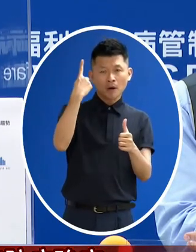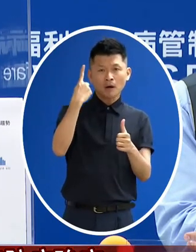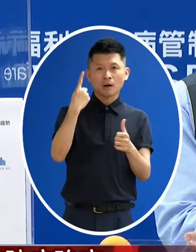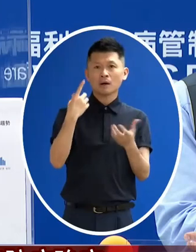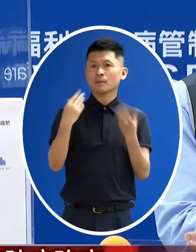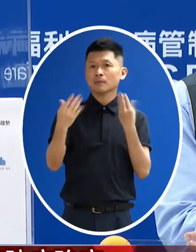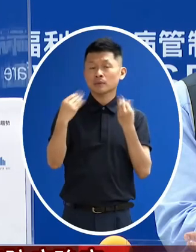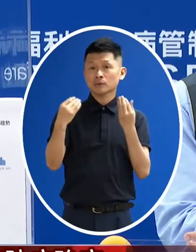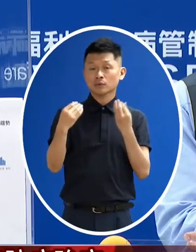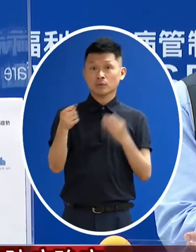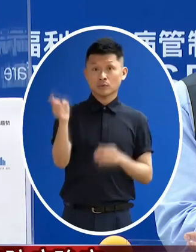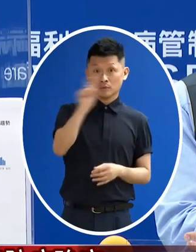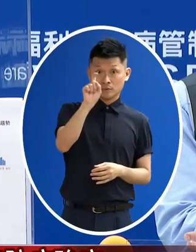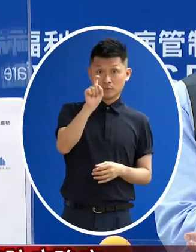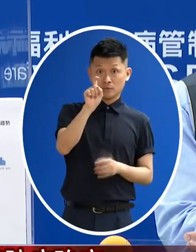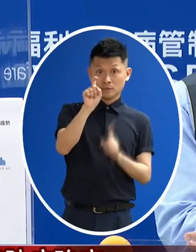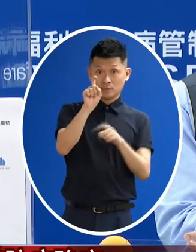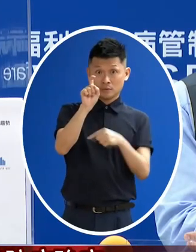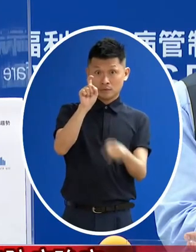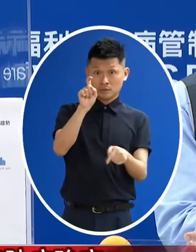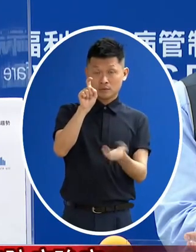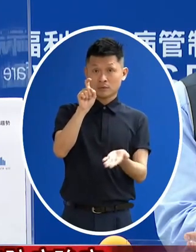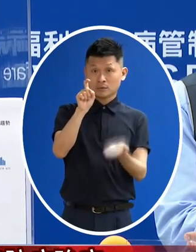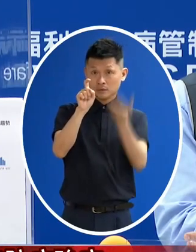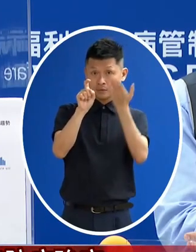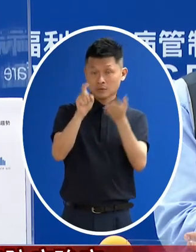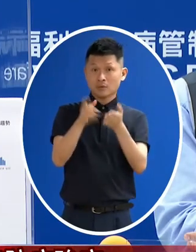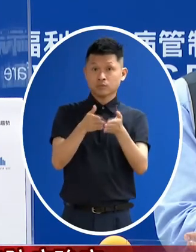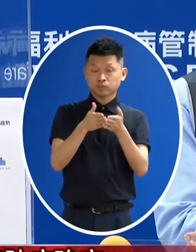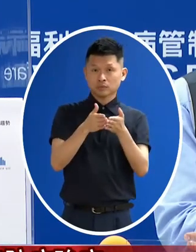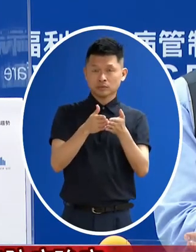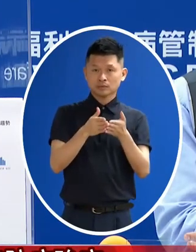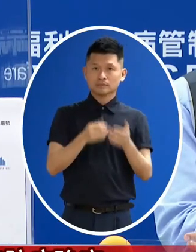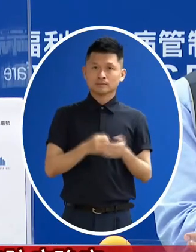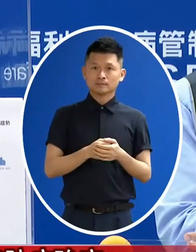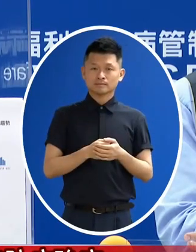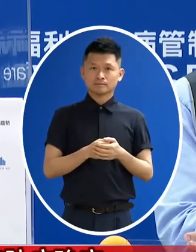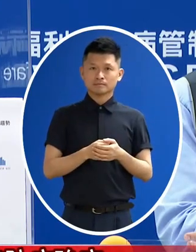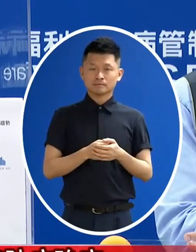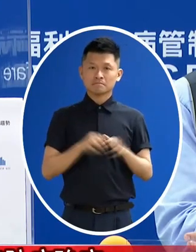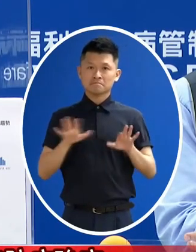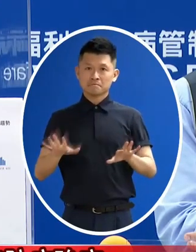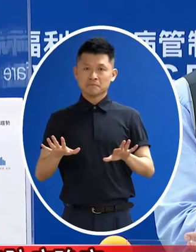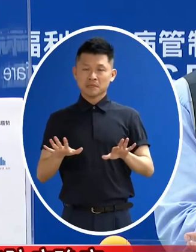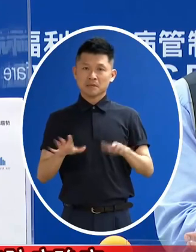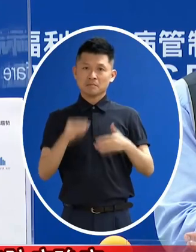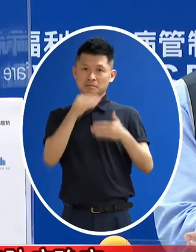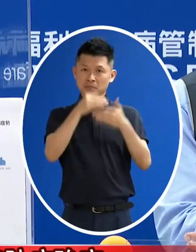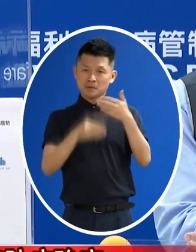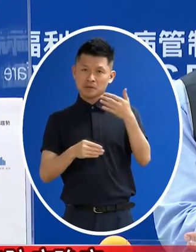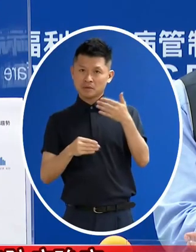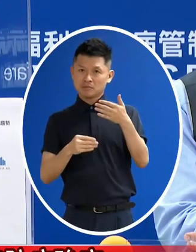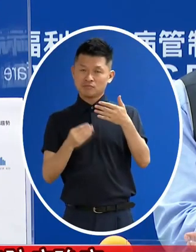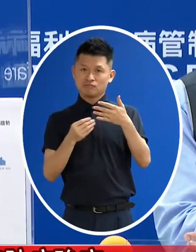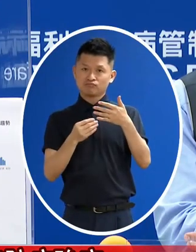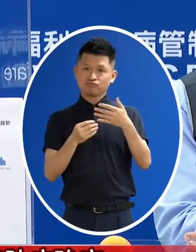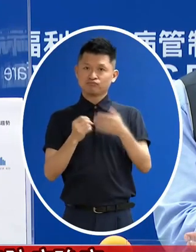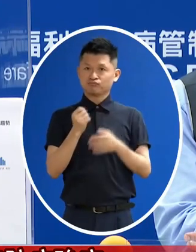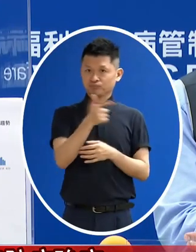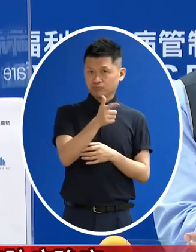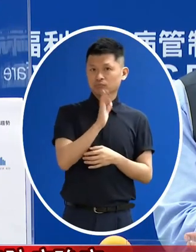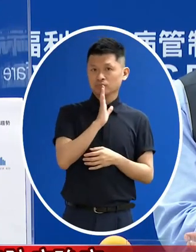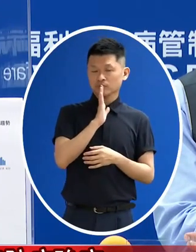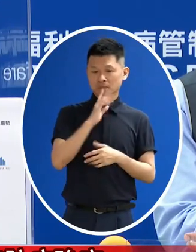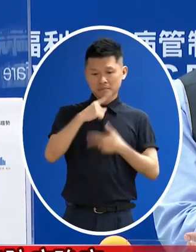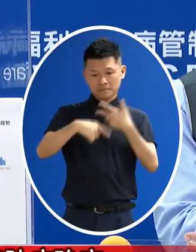的这样的一个确定的病例。那目前我们还是比这个高，那我想看起来一个礼拜就要达到这样的一